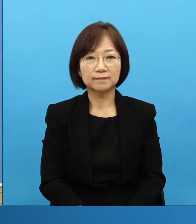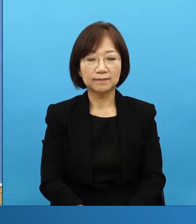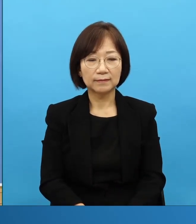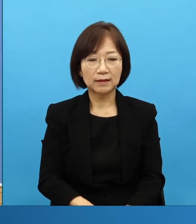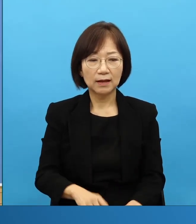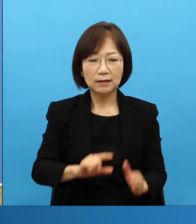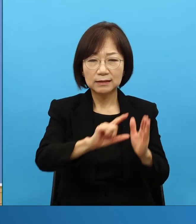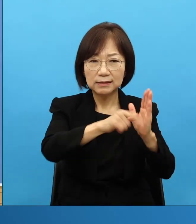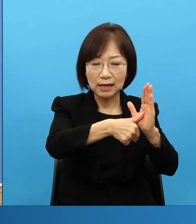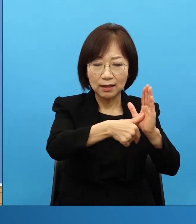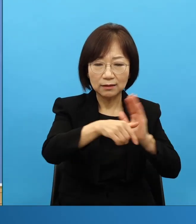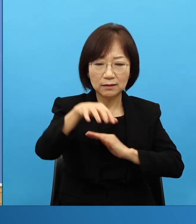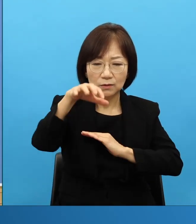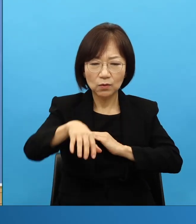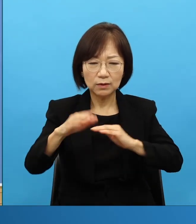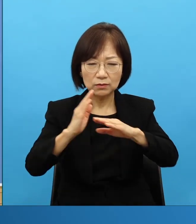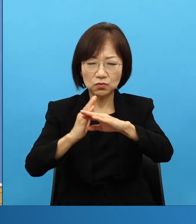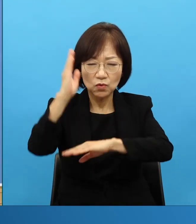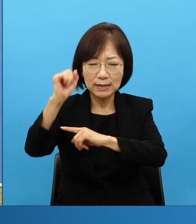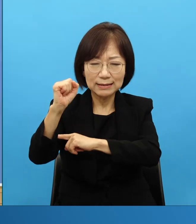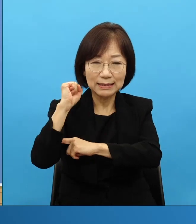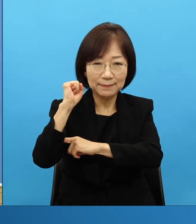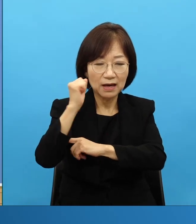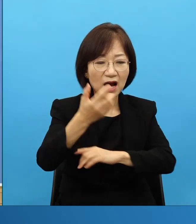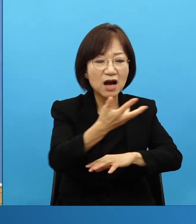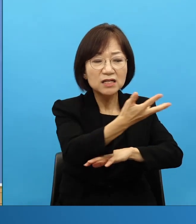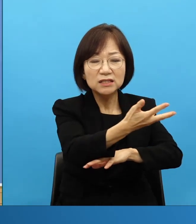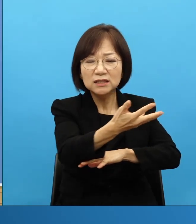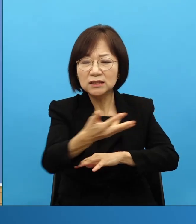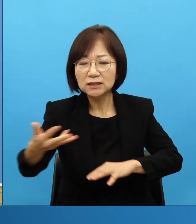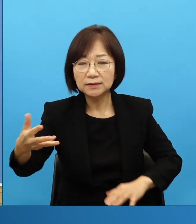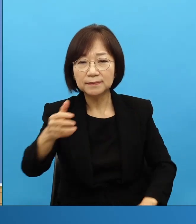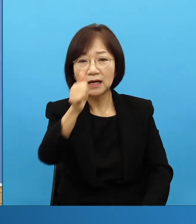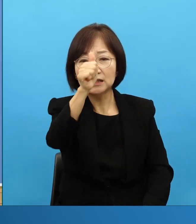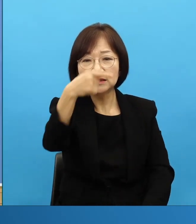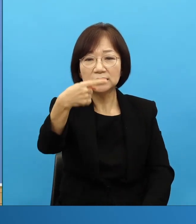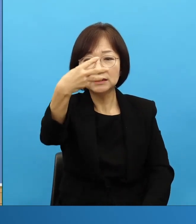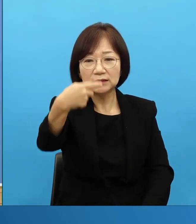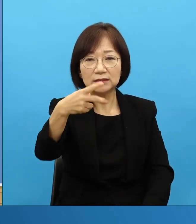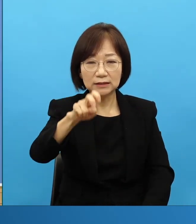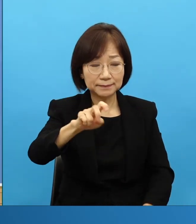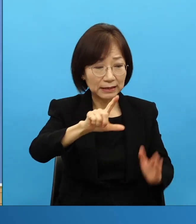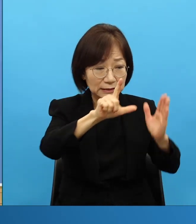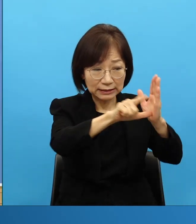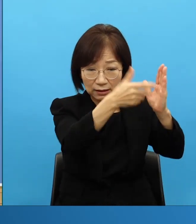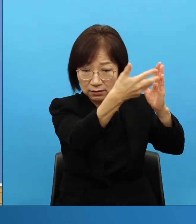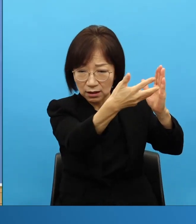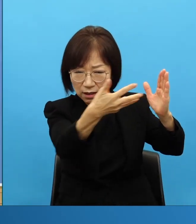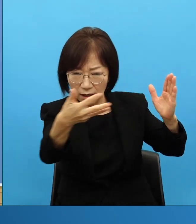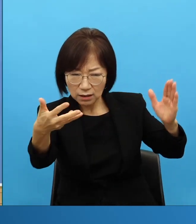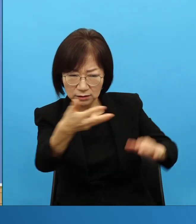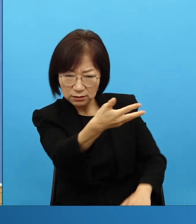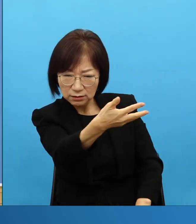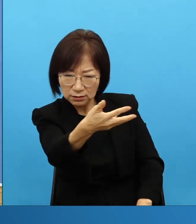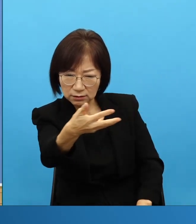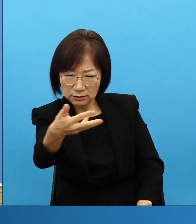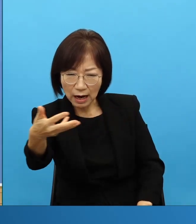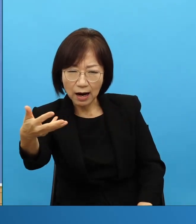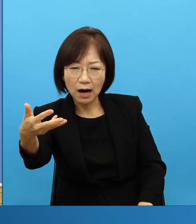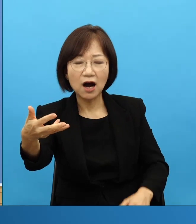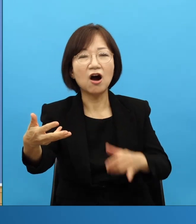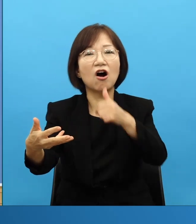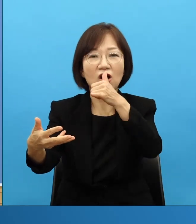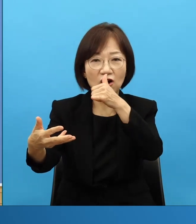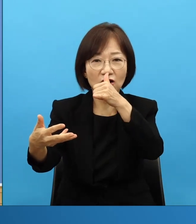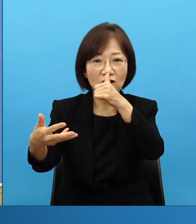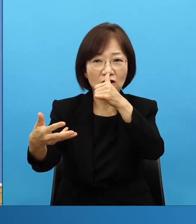흐름이 딱 보입니다. You start to see the stream of answers within transcending time and space. 시공간 초월은 뭡니까? What is the transcendence of time and